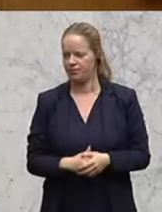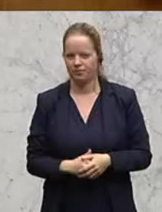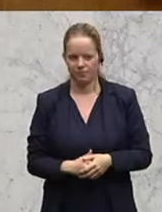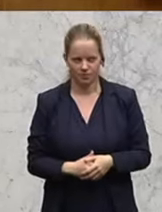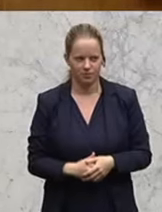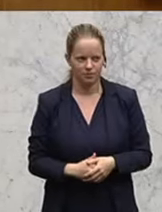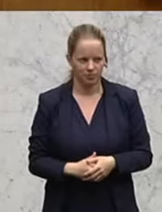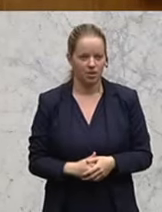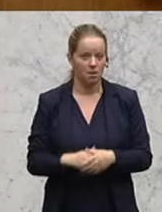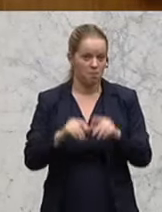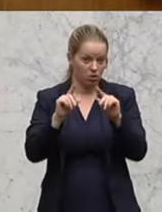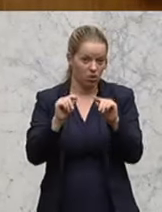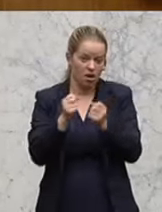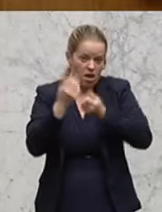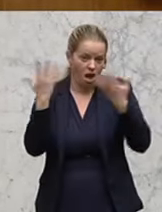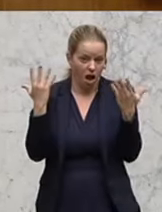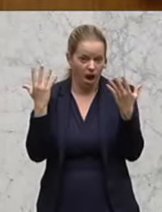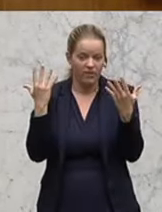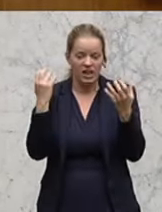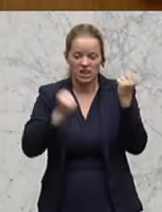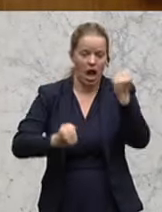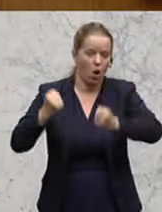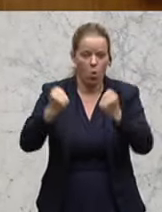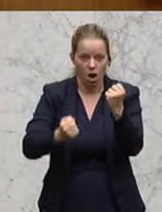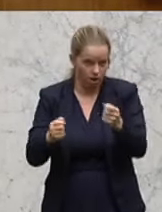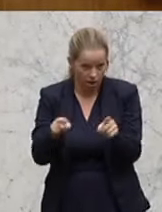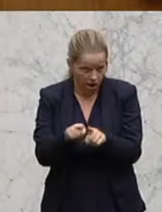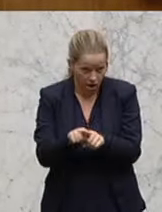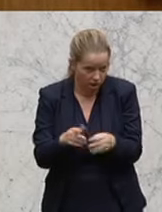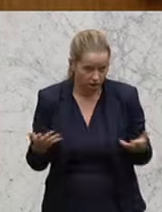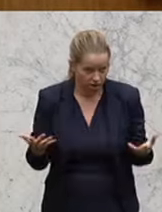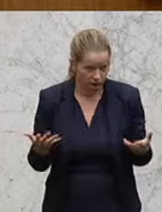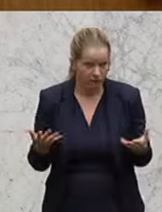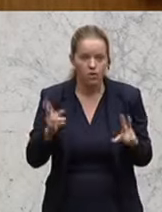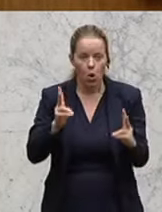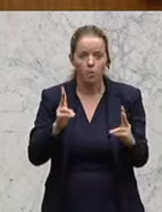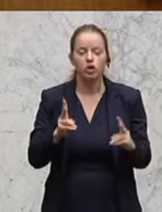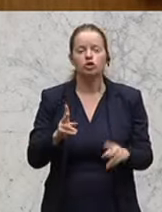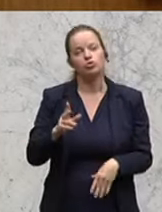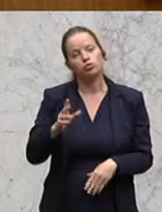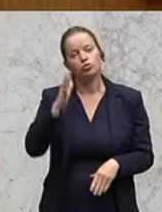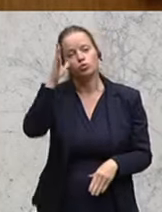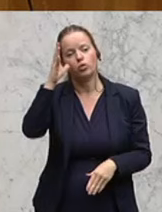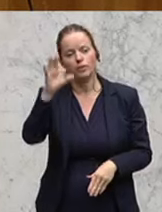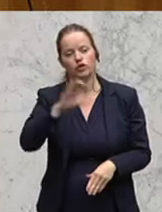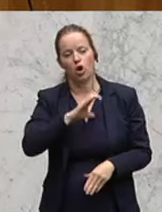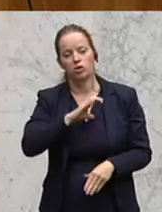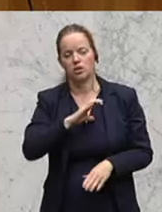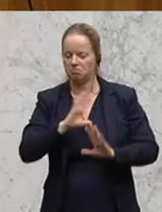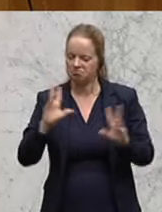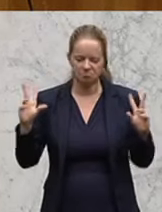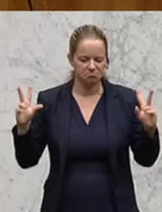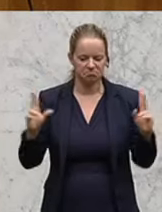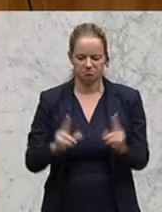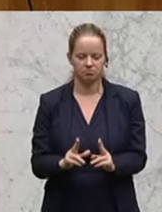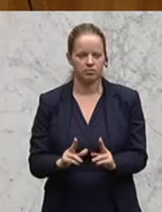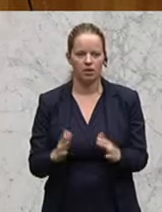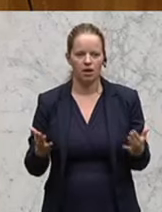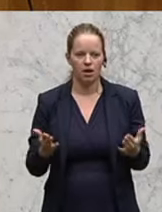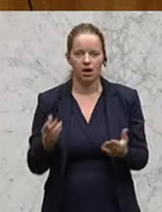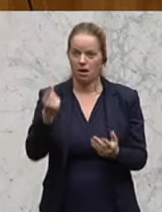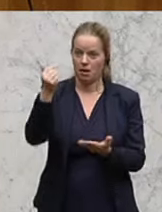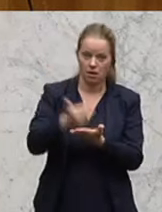Mittelmäßigkeit. Natürlich ist das ein Terror, wenn die Zukunftschancen beschnitten werden für die jungen Menschen, wenn die Erwerbseinkünfte sinken,